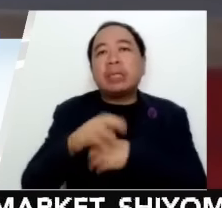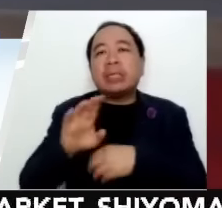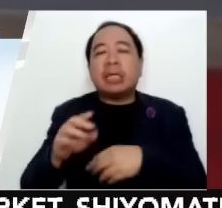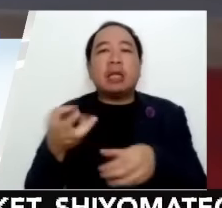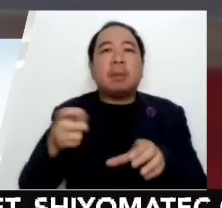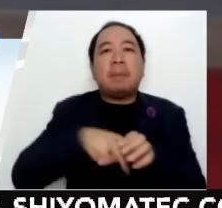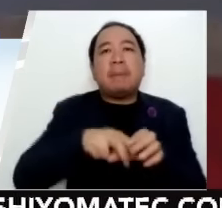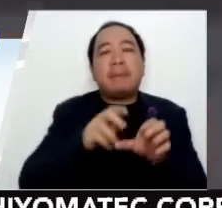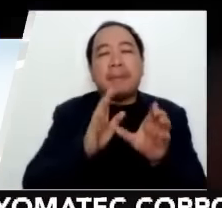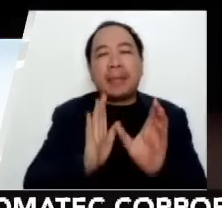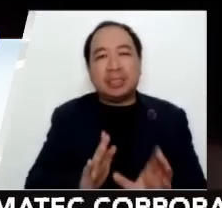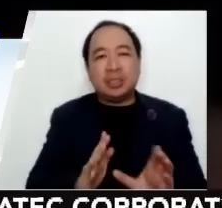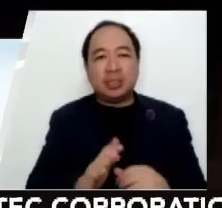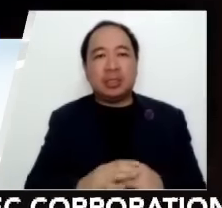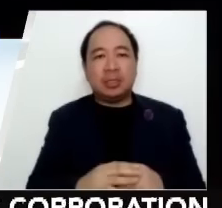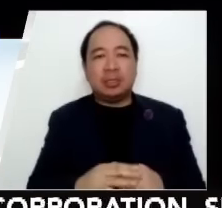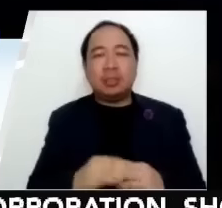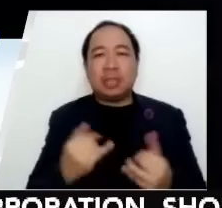dito sa mga pasahero nila.